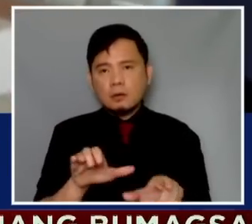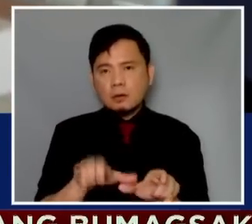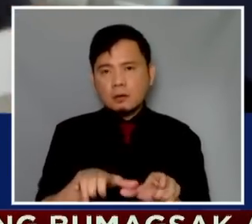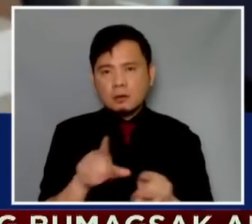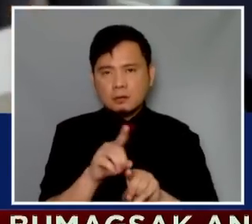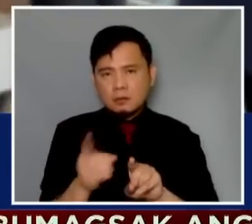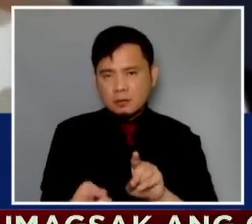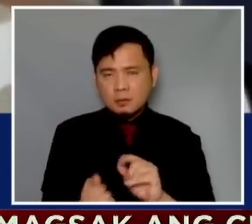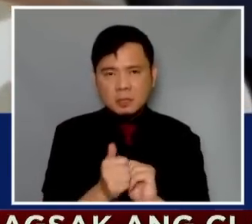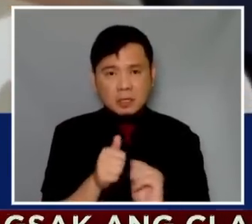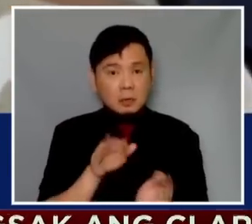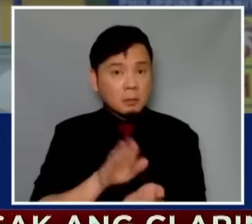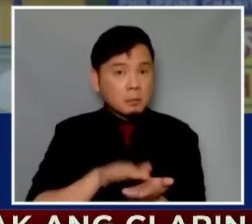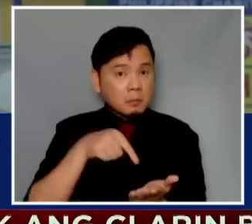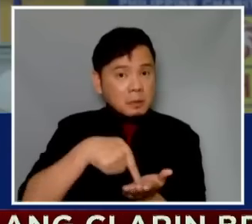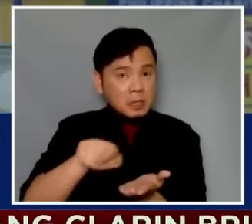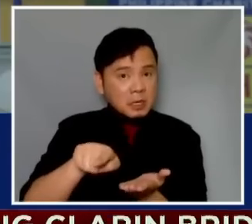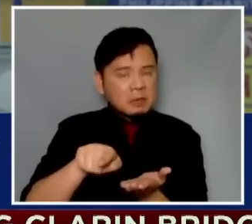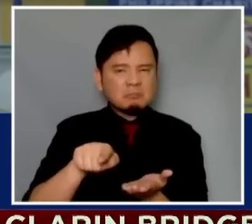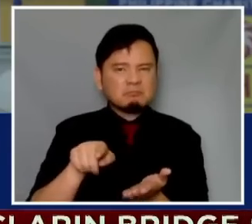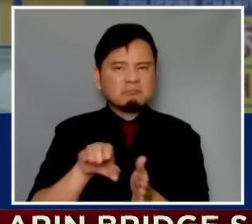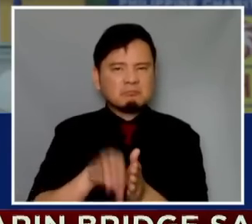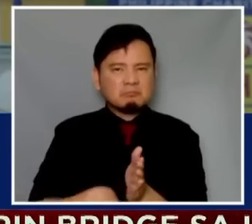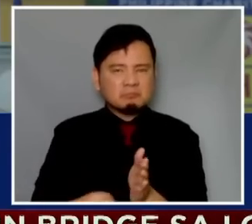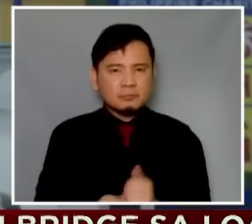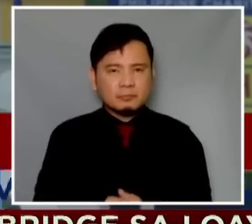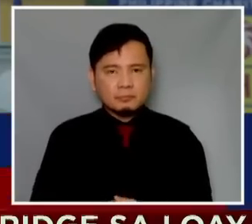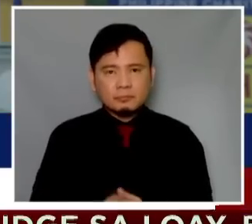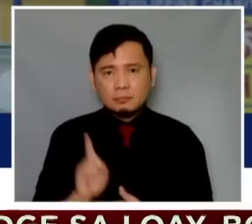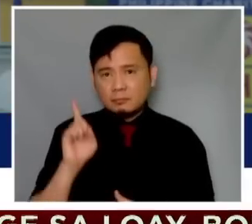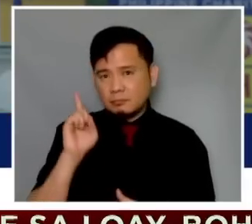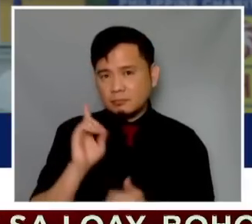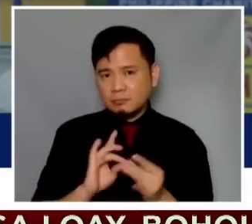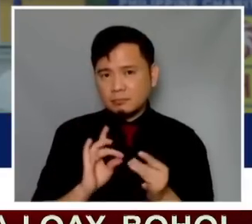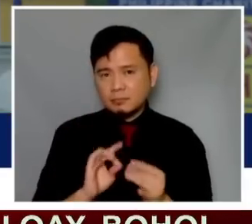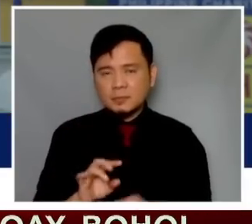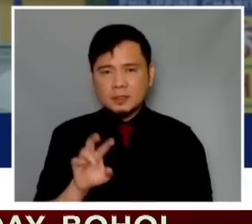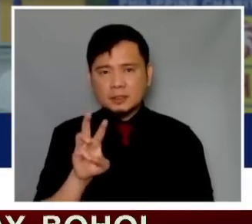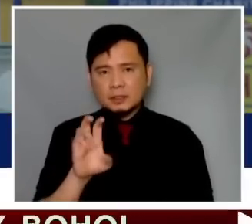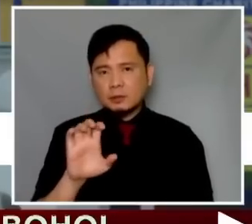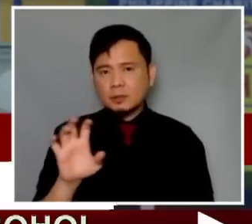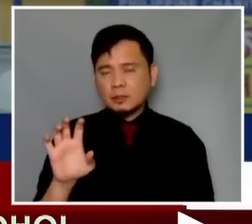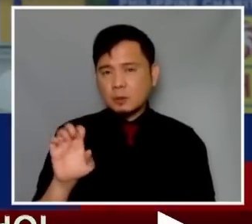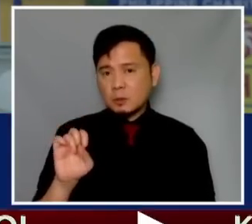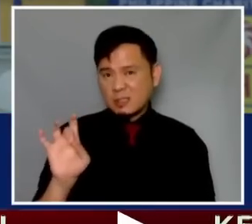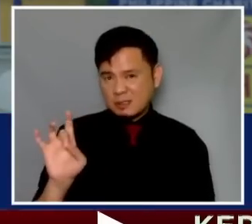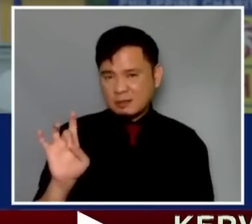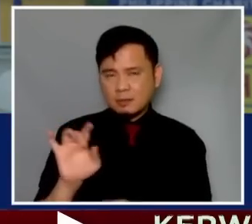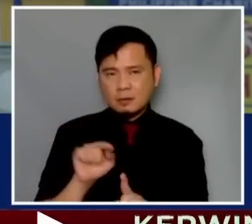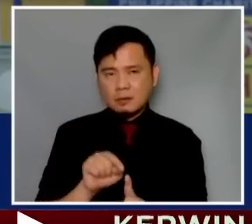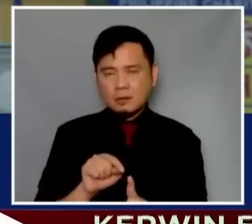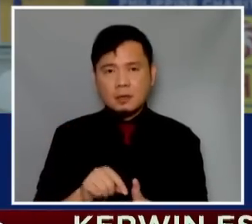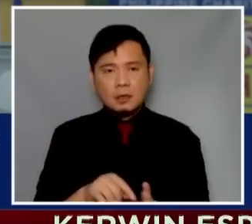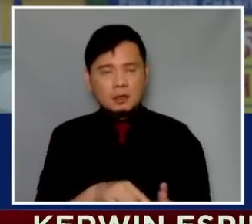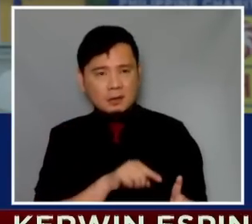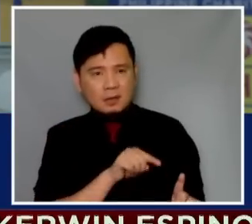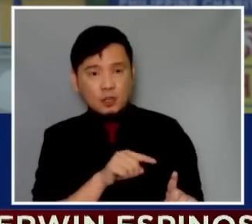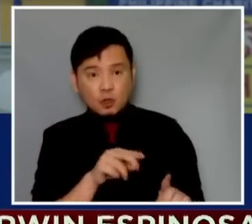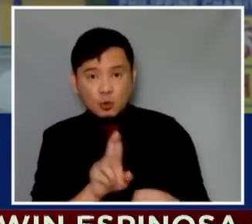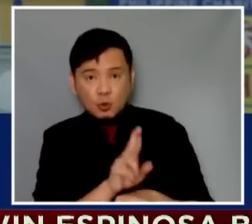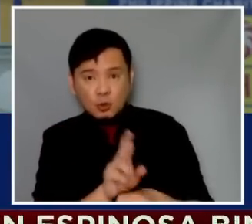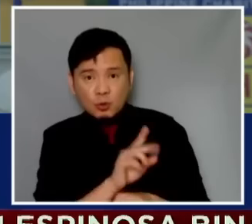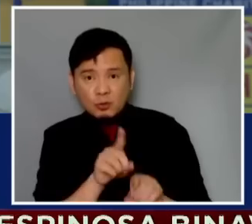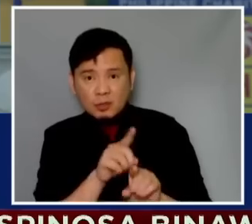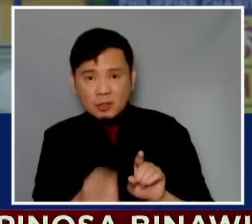bawas ang bayad ni Christine. 607 na lang siya. From 850, tapos nagamit ko yung PWD discount